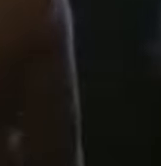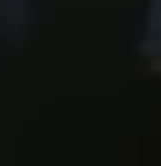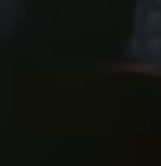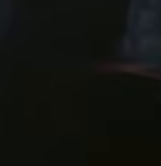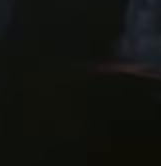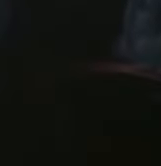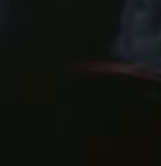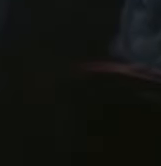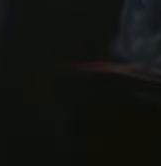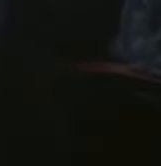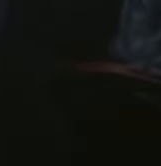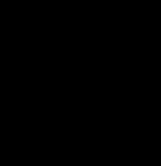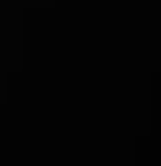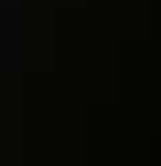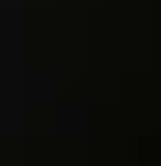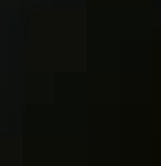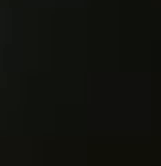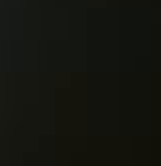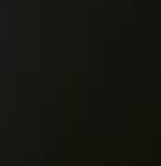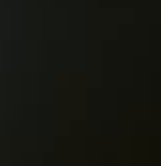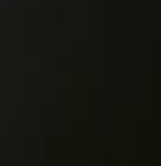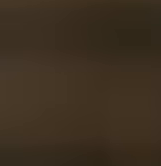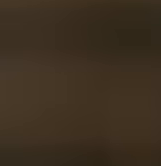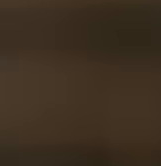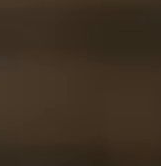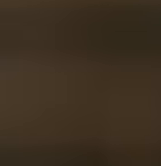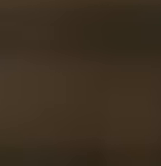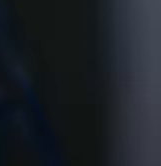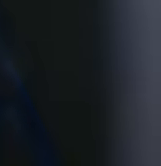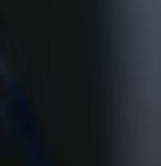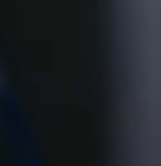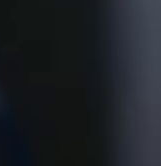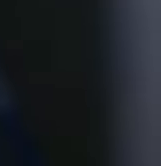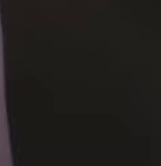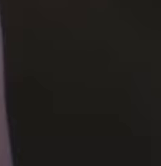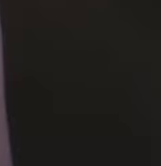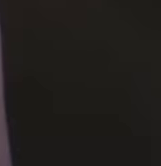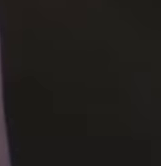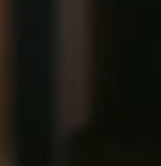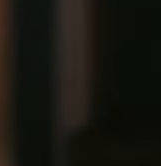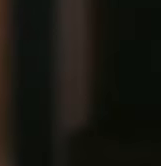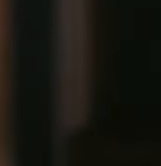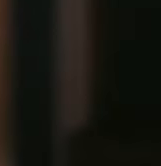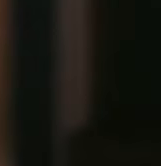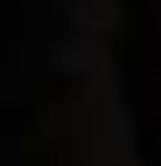naman si Erdogan sa dreams ko. Ang nakilala natin bilang alama.